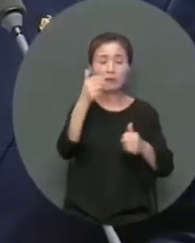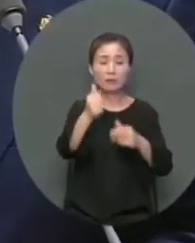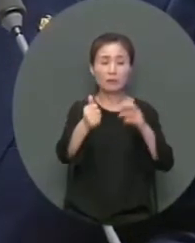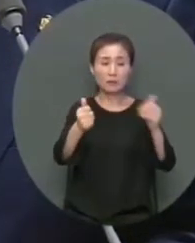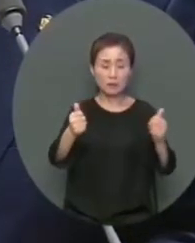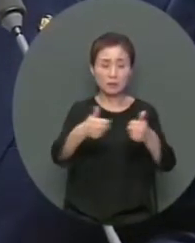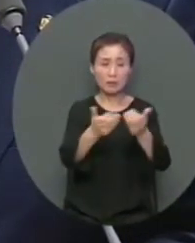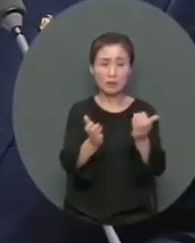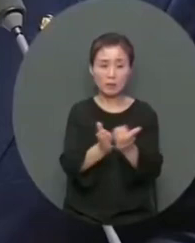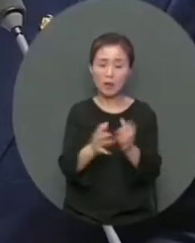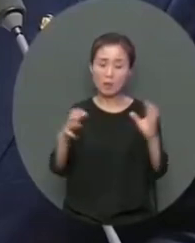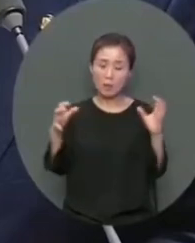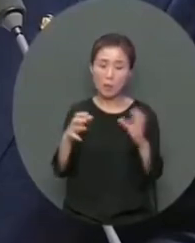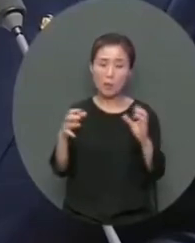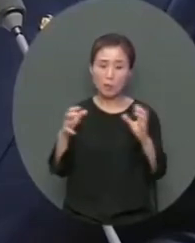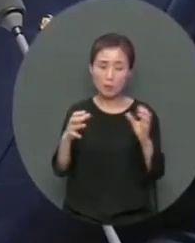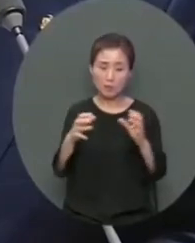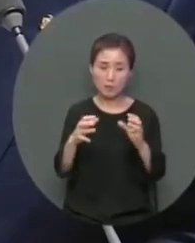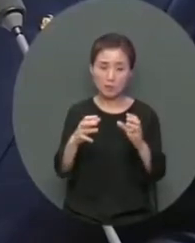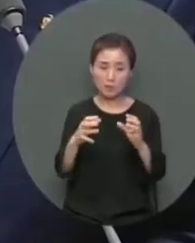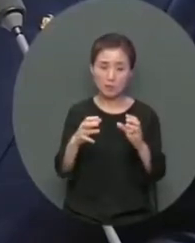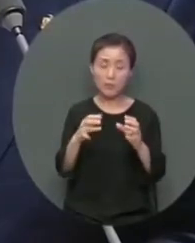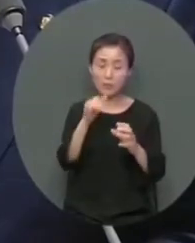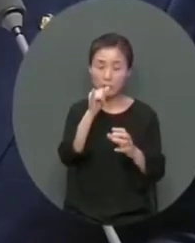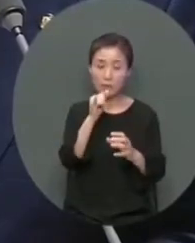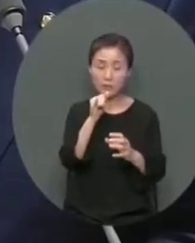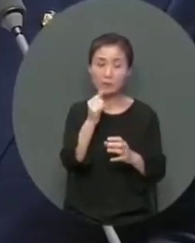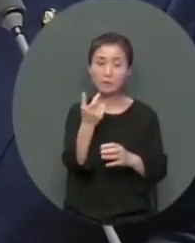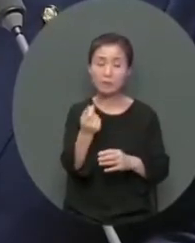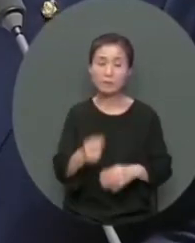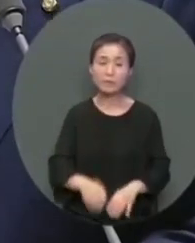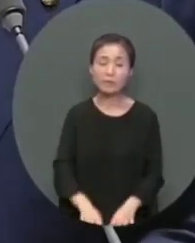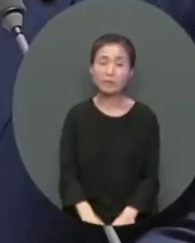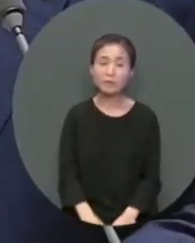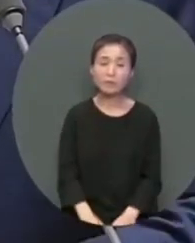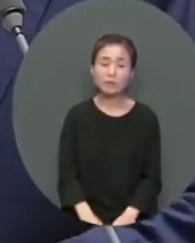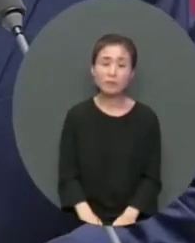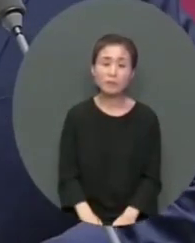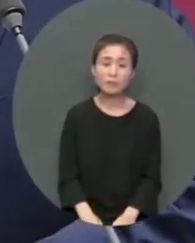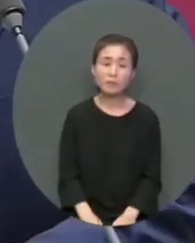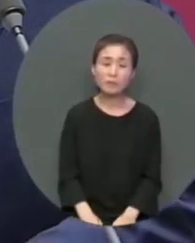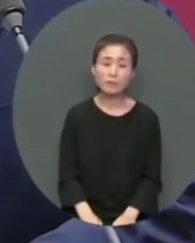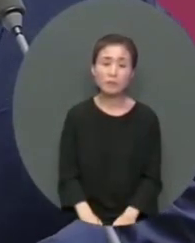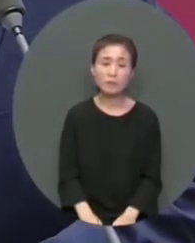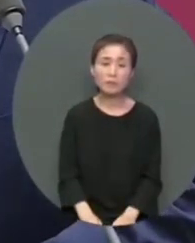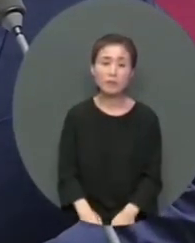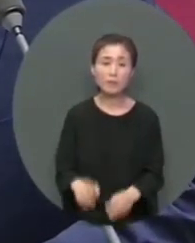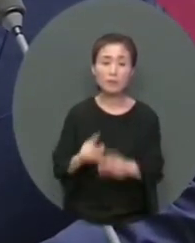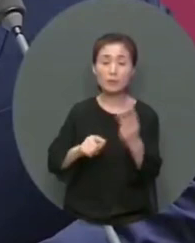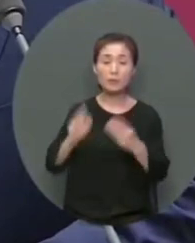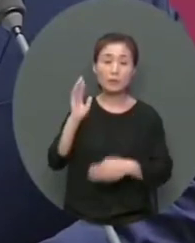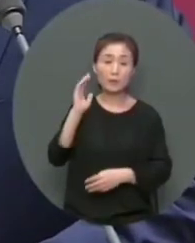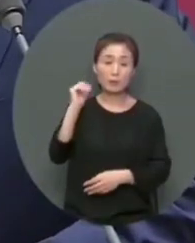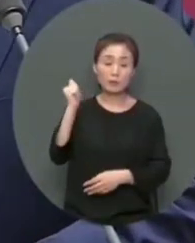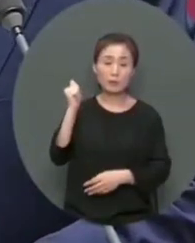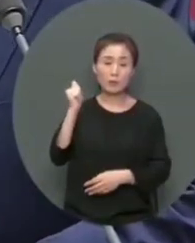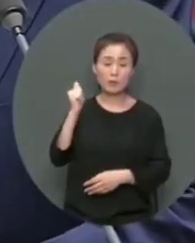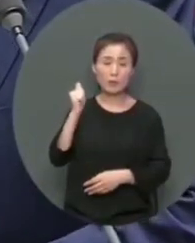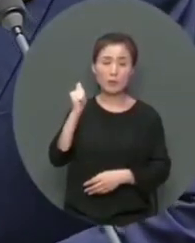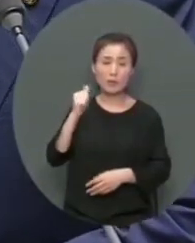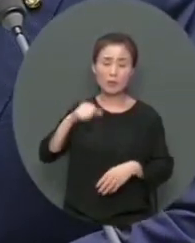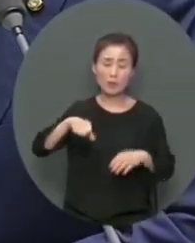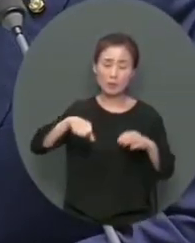여러 가지 모임을 가졌던 것으로 알고 있습니다. 윤석열 대통령하고 밥을